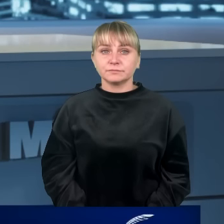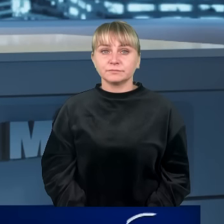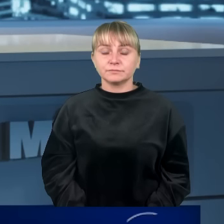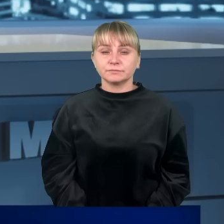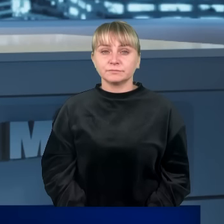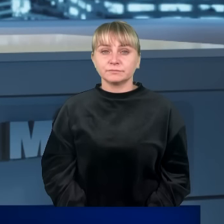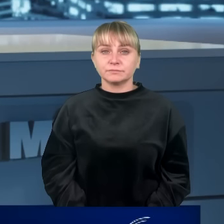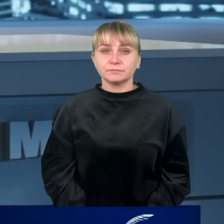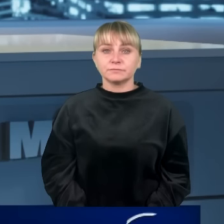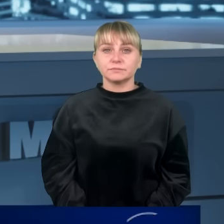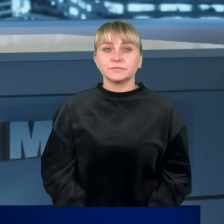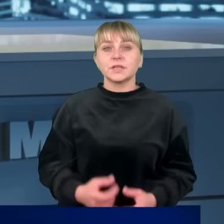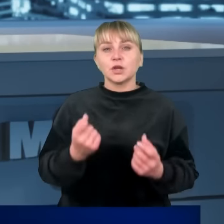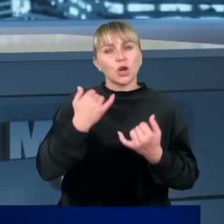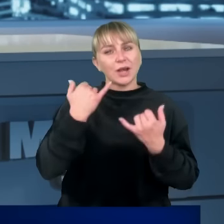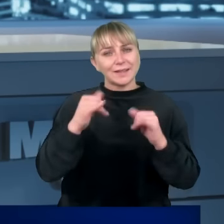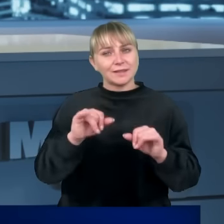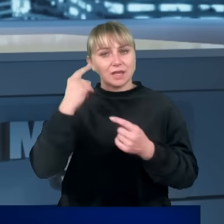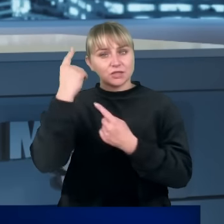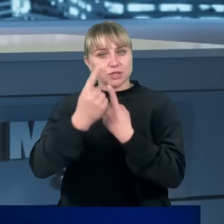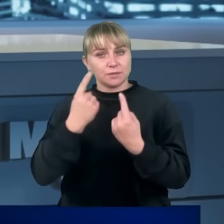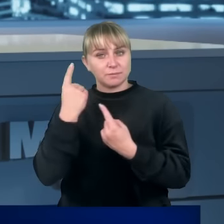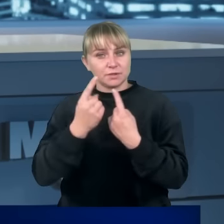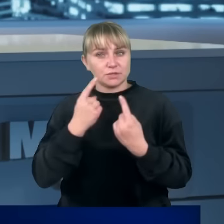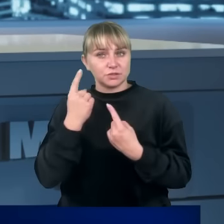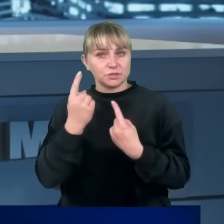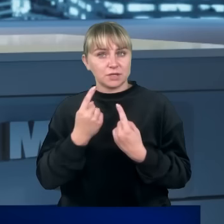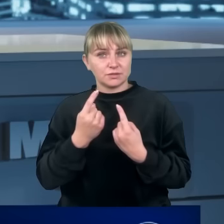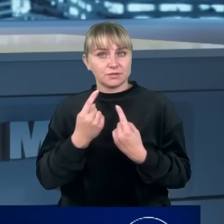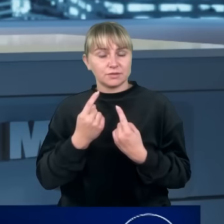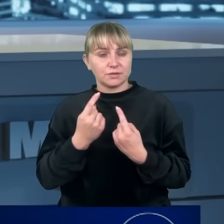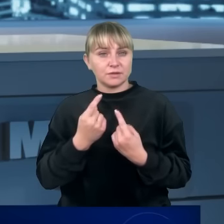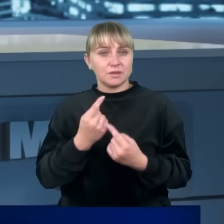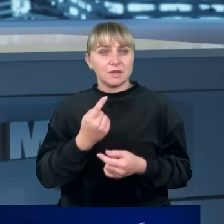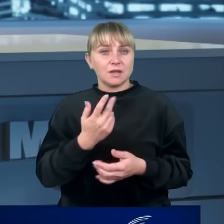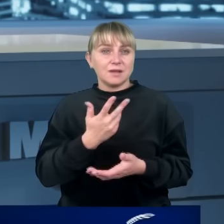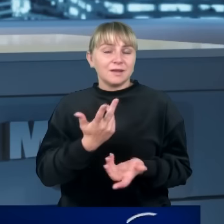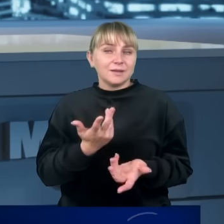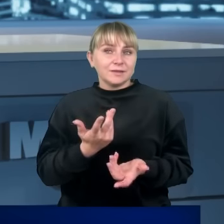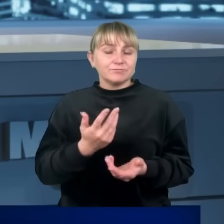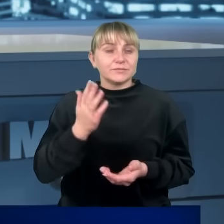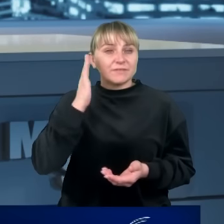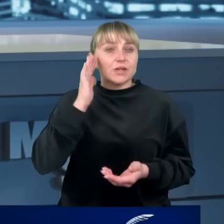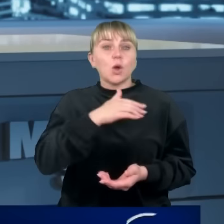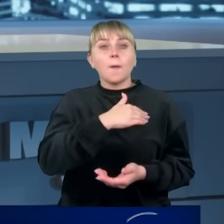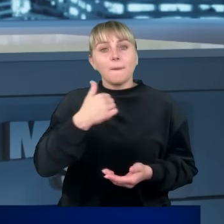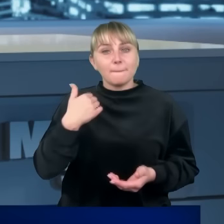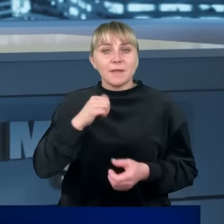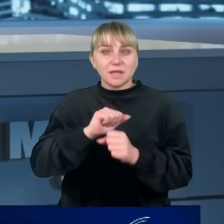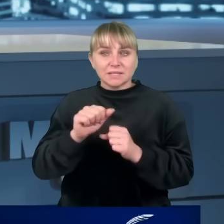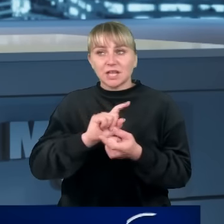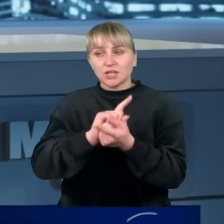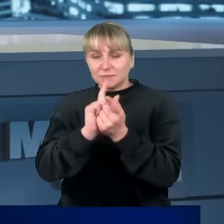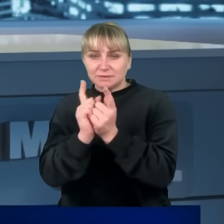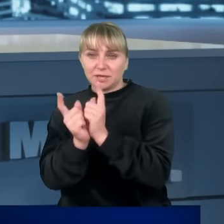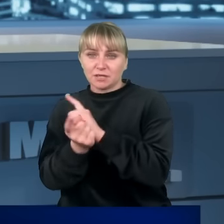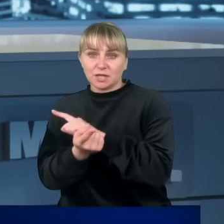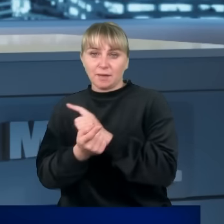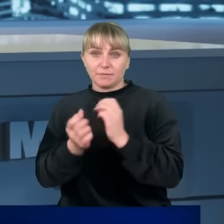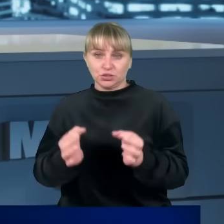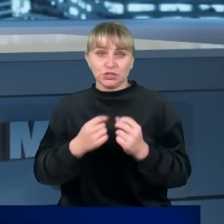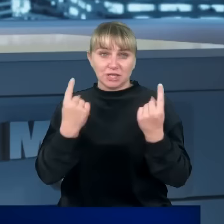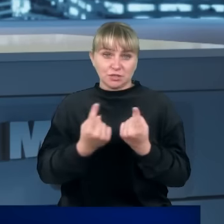myśleć troszeczkę inaczej. Troszeczkę każdy, wiadomo, że to ewoluujemy. Dzisiaj jesteśmy w takiej sytuacji, jakiej